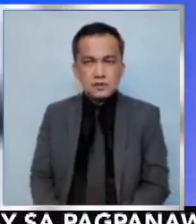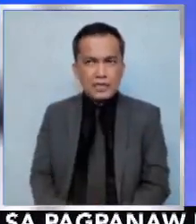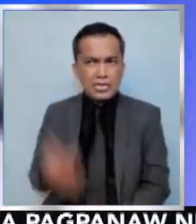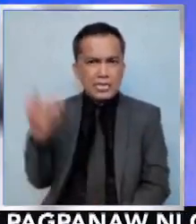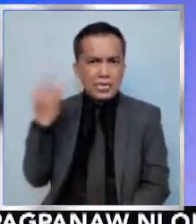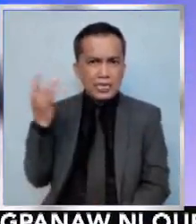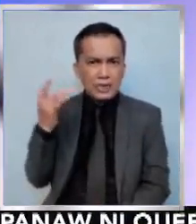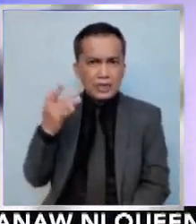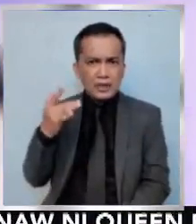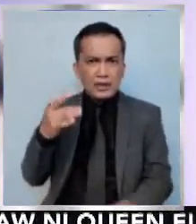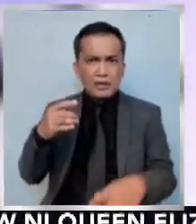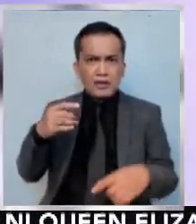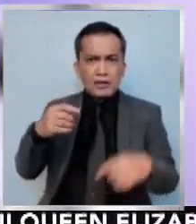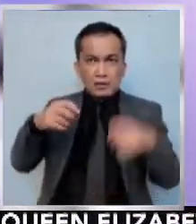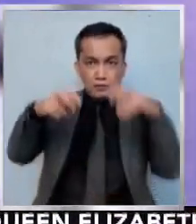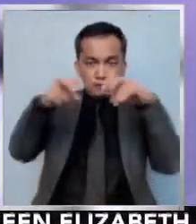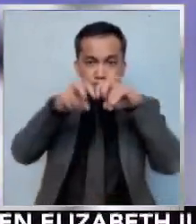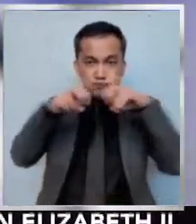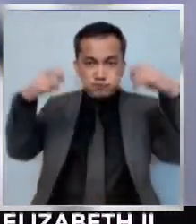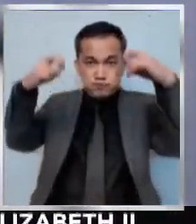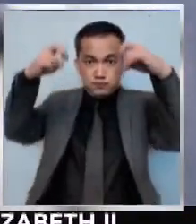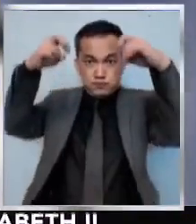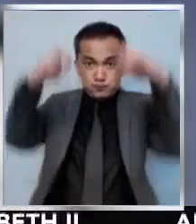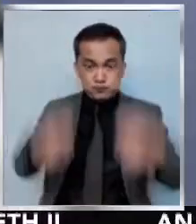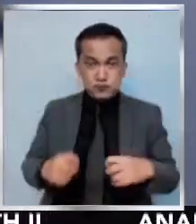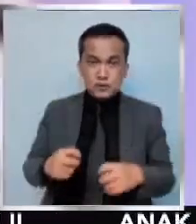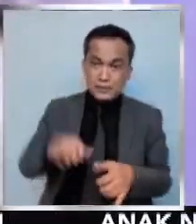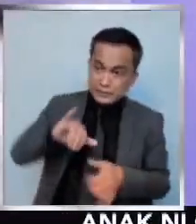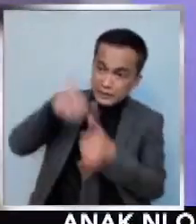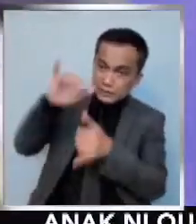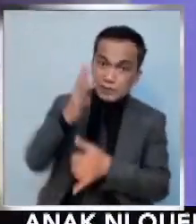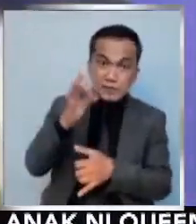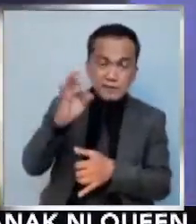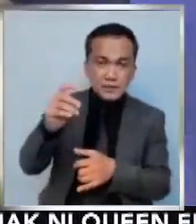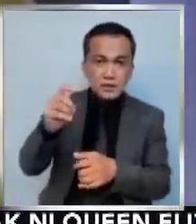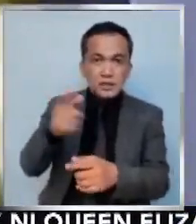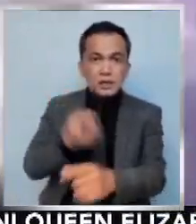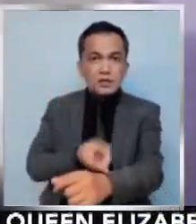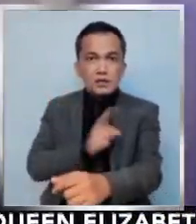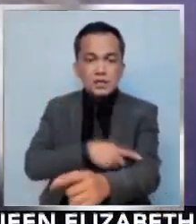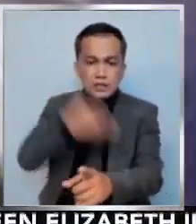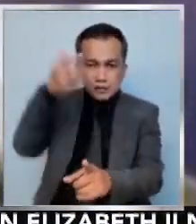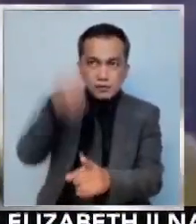Bumulusok mula sa taas na 50 feet. Sa lakas ng impact, tila tumalbog pa ito.